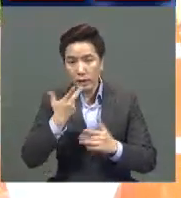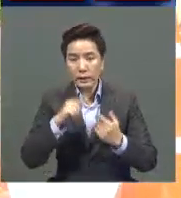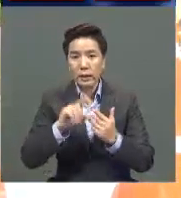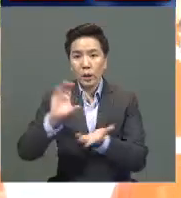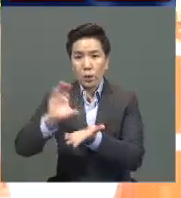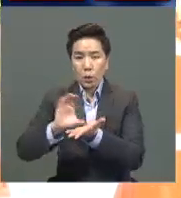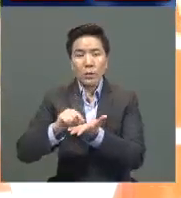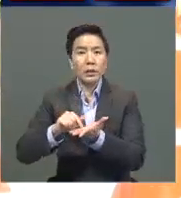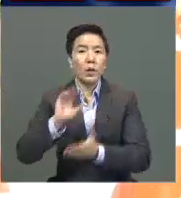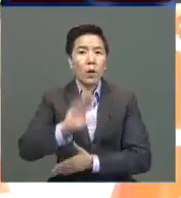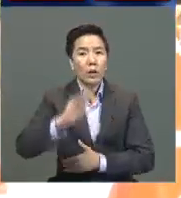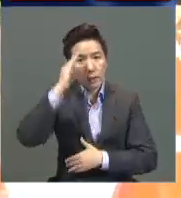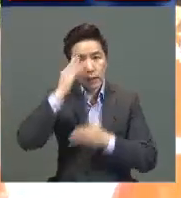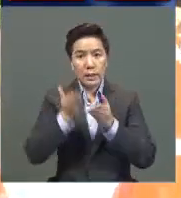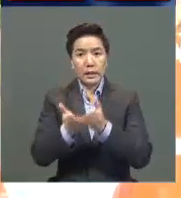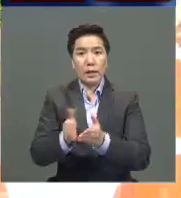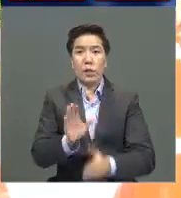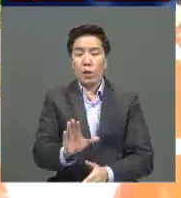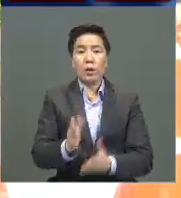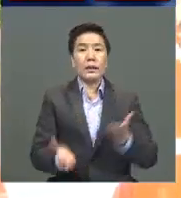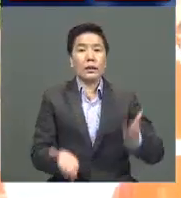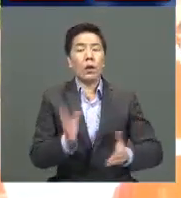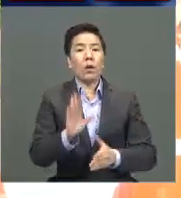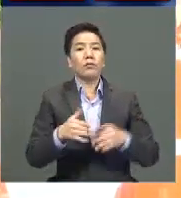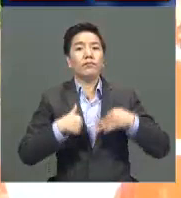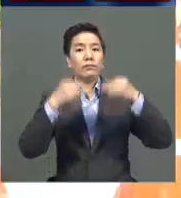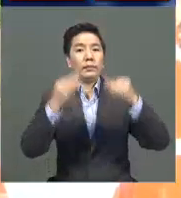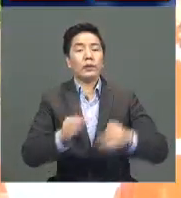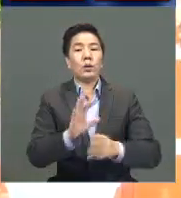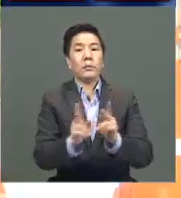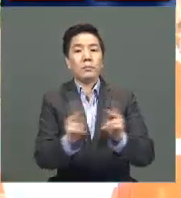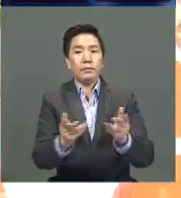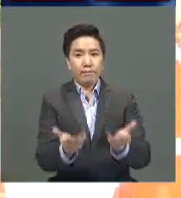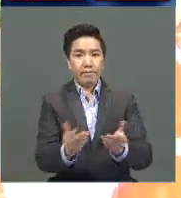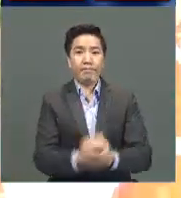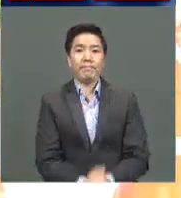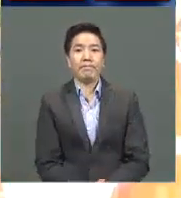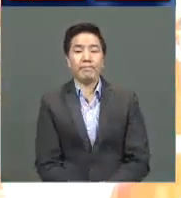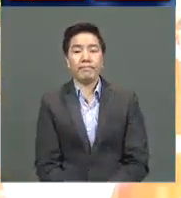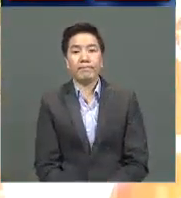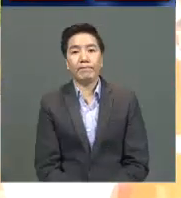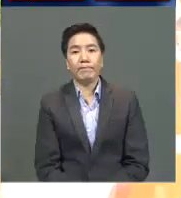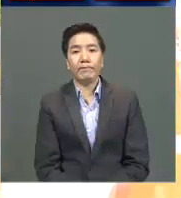เป็นงบประมาณของกองทัพเรือจึงสุดแล้วแต่การพิจารณาของกรรมธิการครับ